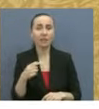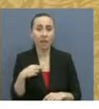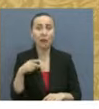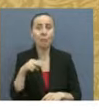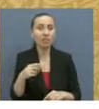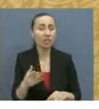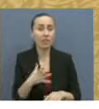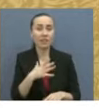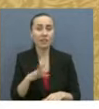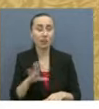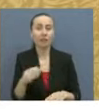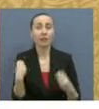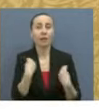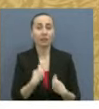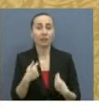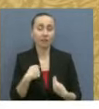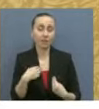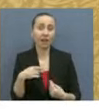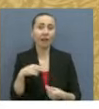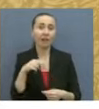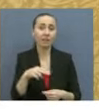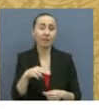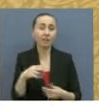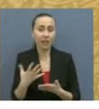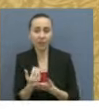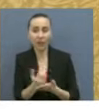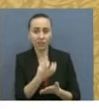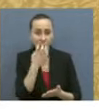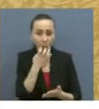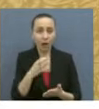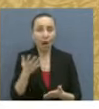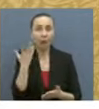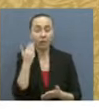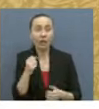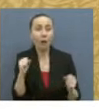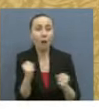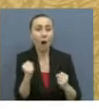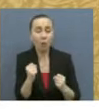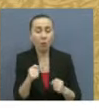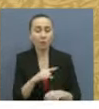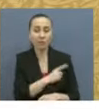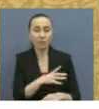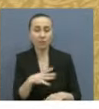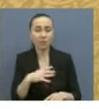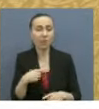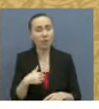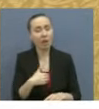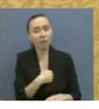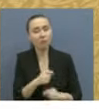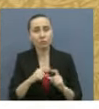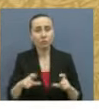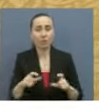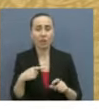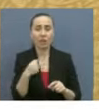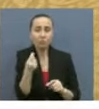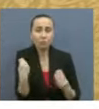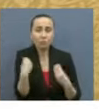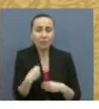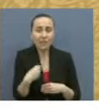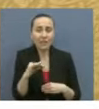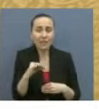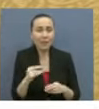было одежды. Я ходила, пока тепло, а потом мороз как пошел, а мне охота в школу. Я так оделась чуть-чуть и